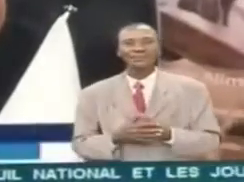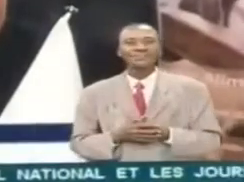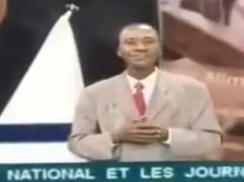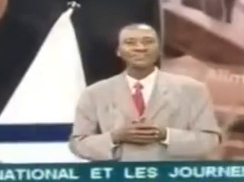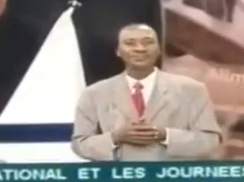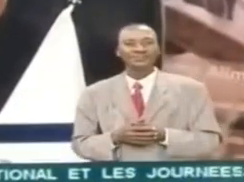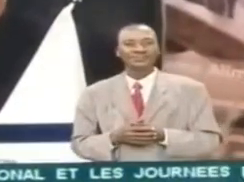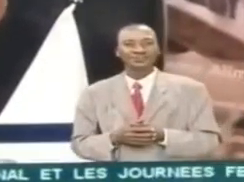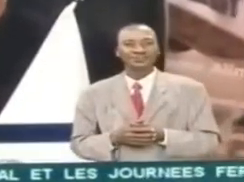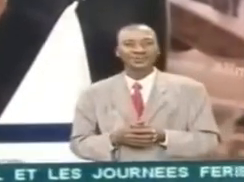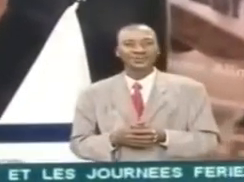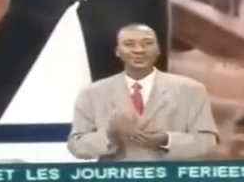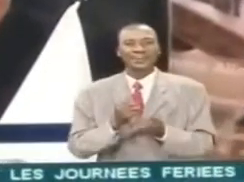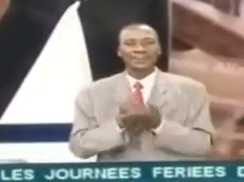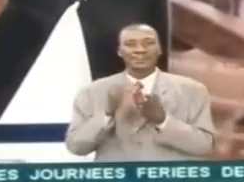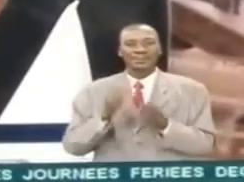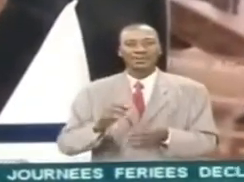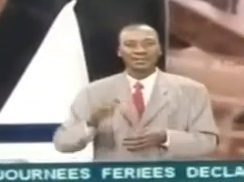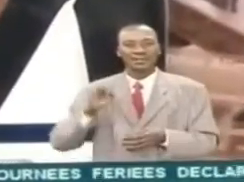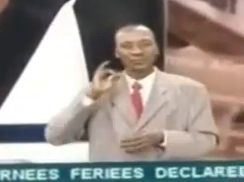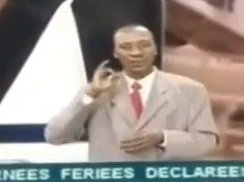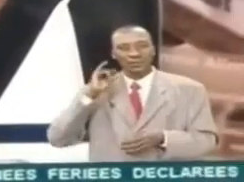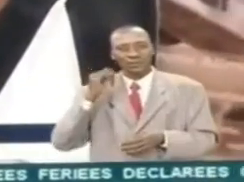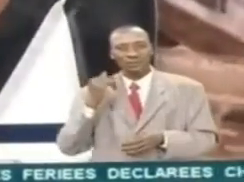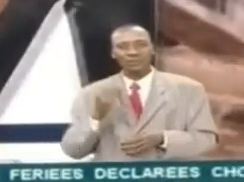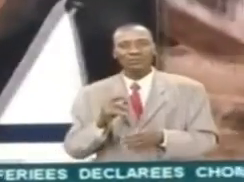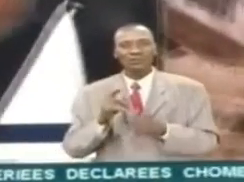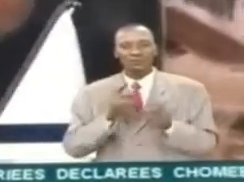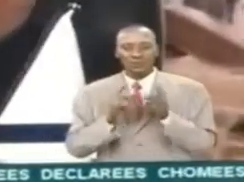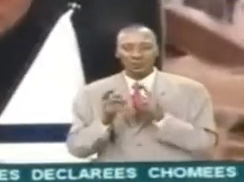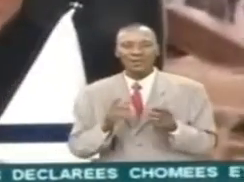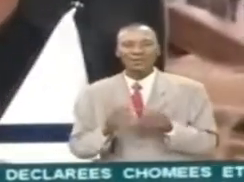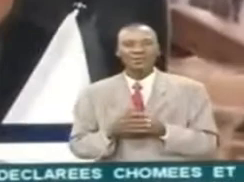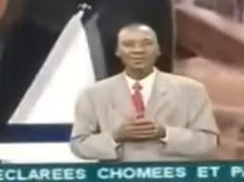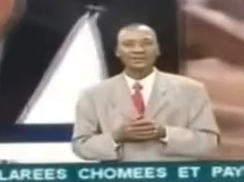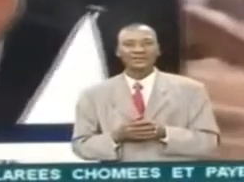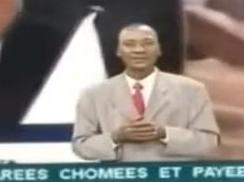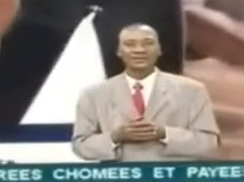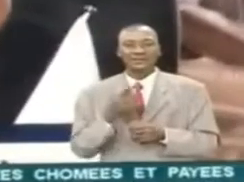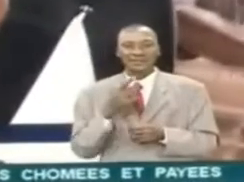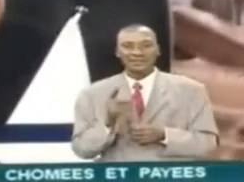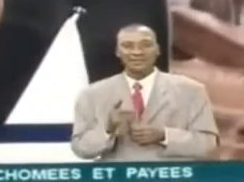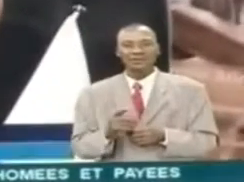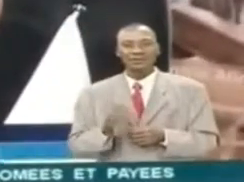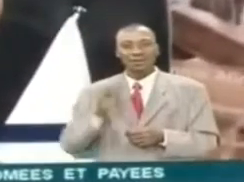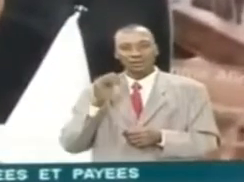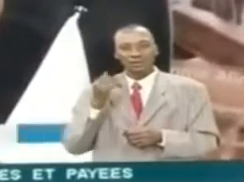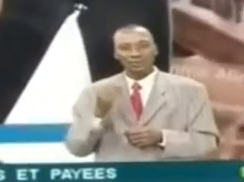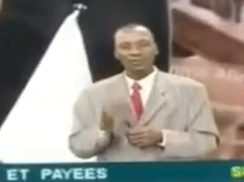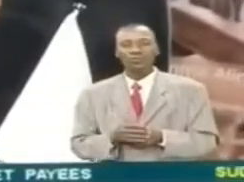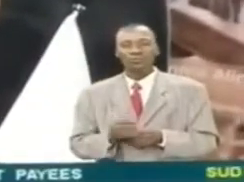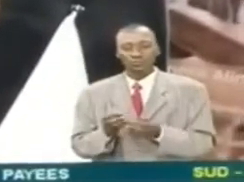contribuera à atténuer la sécurité alimentaire et la base de nutrition, à améliorer l'accès à l'éducation primaire des